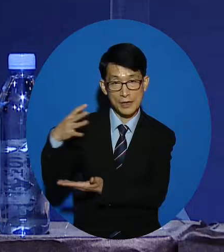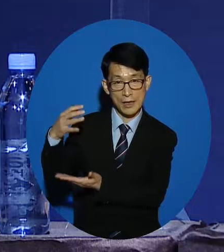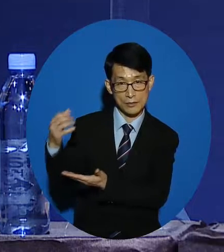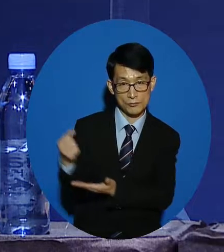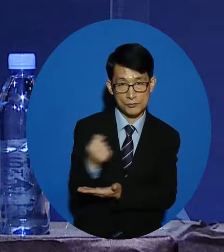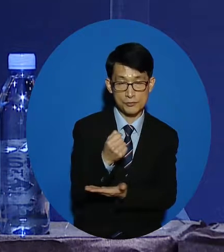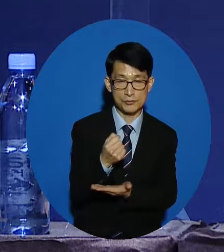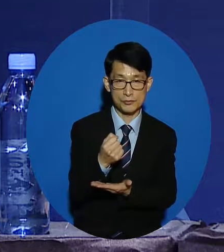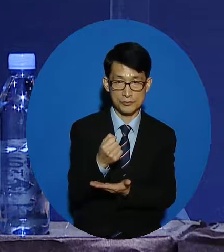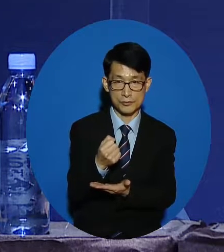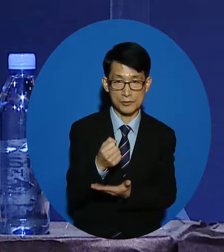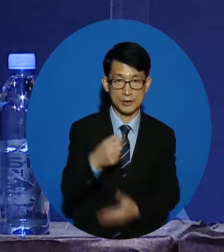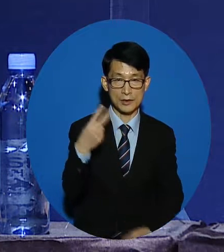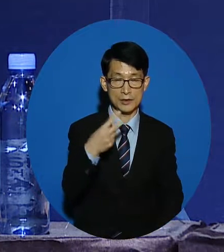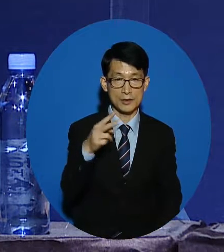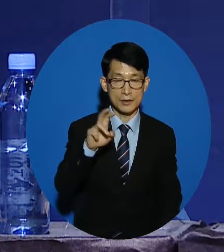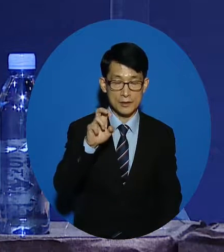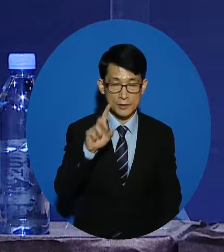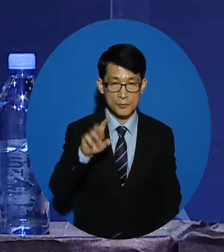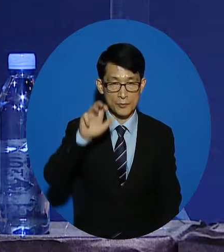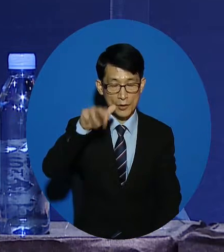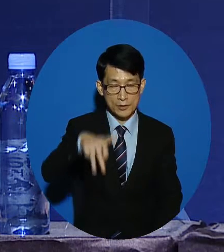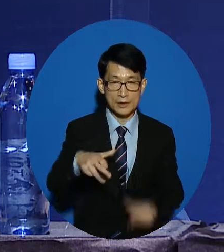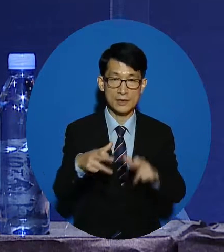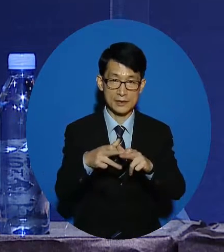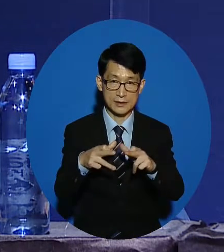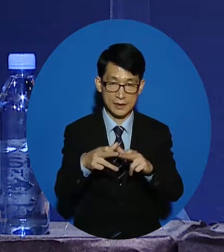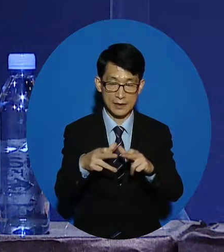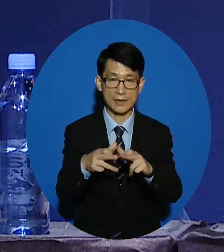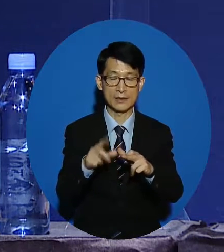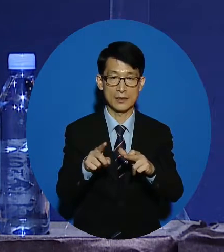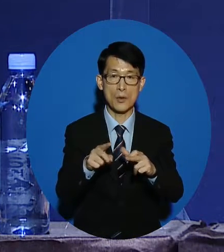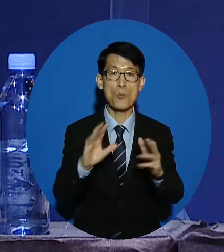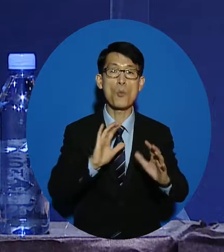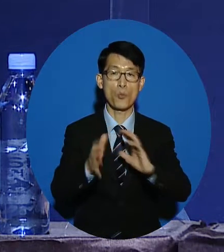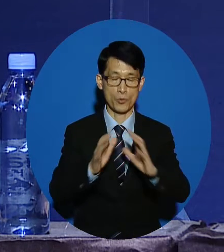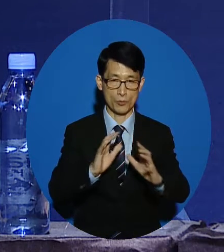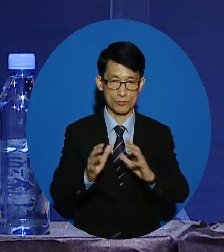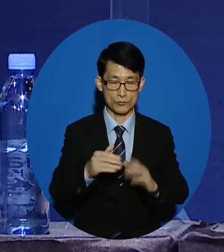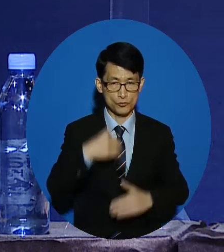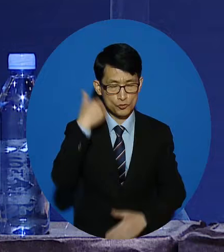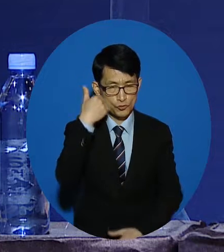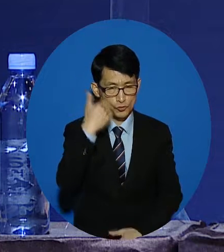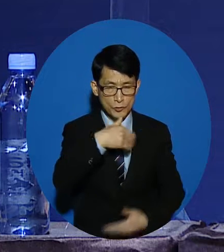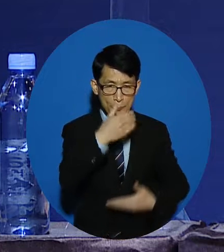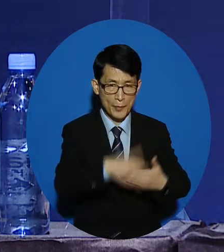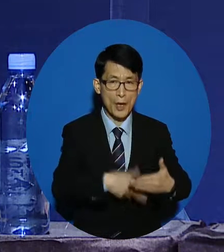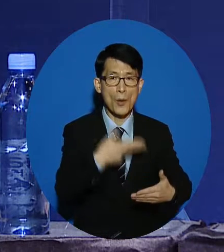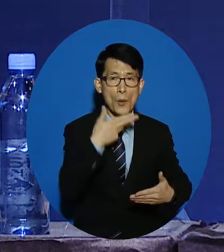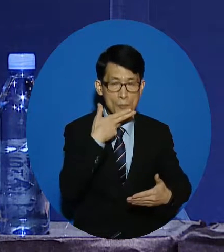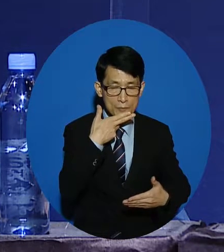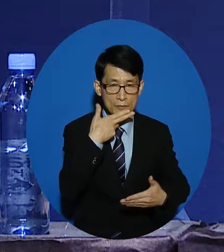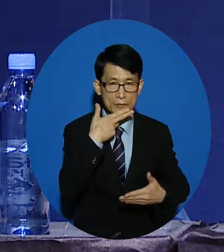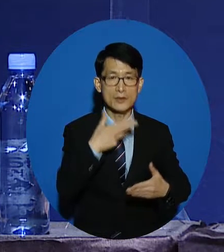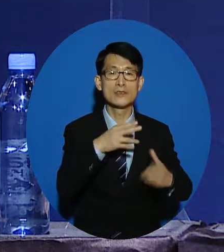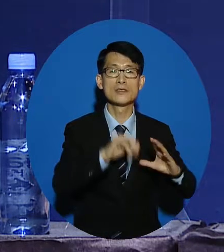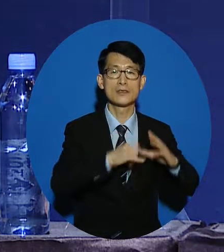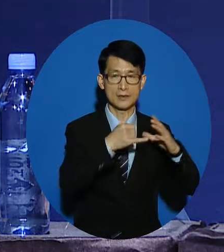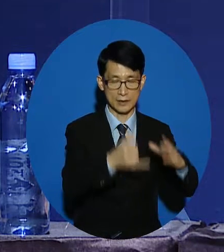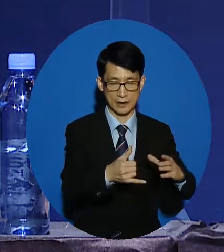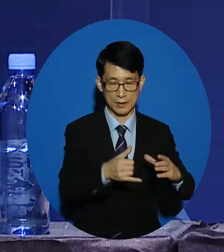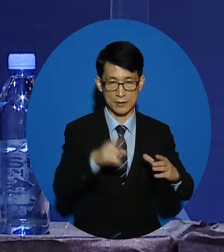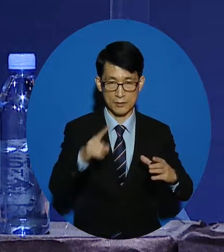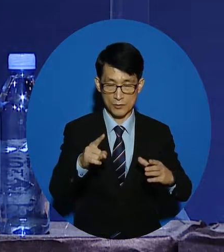2021 평창 장애포럼이 누구도 배제되지 않는 세상 패럴림픽 무브먼트로 세상을 물들이라